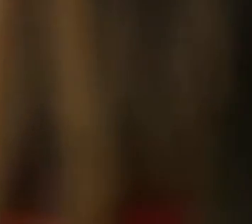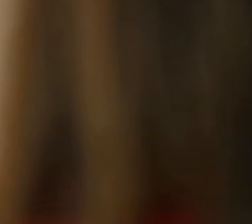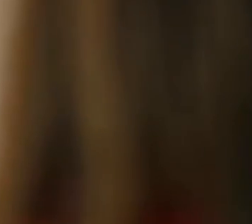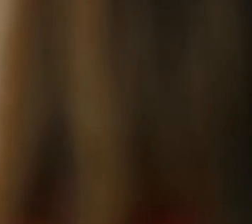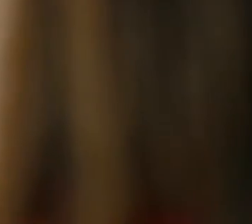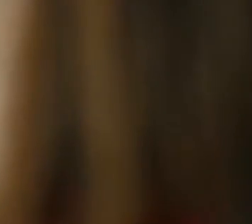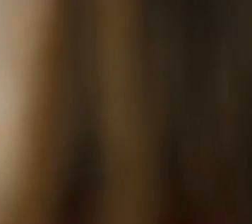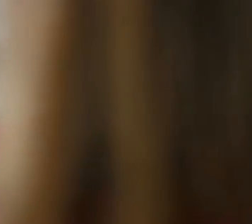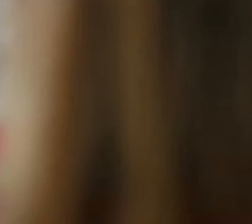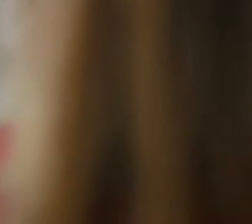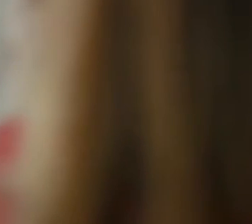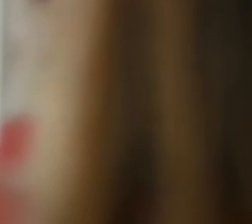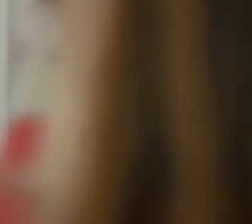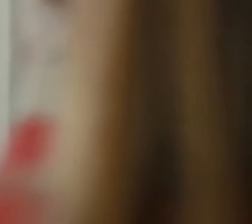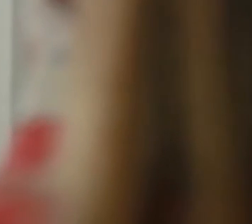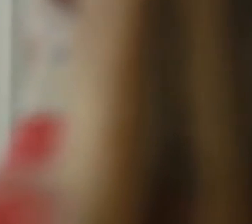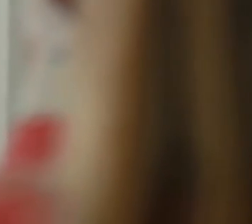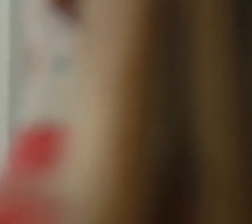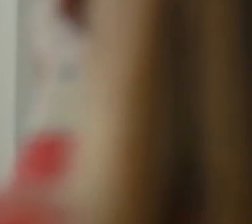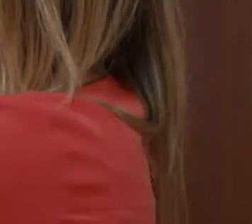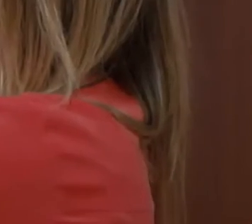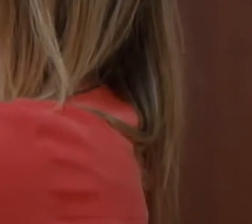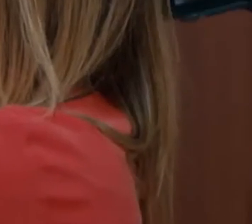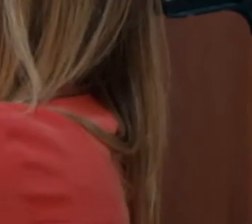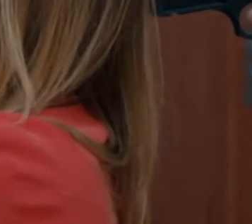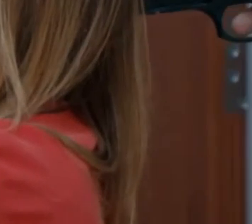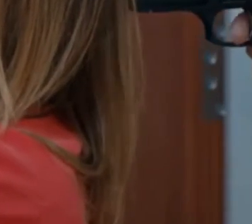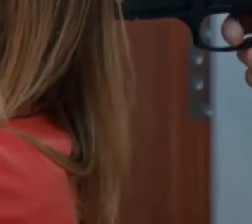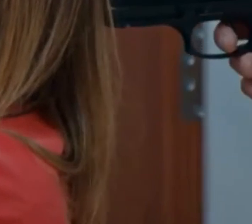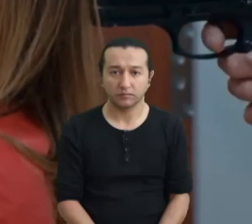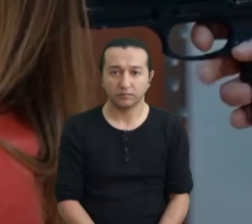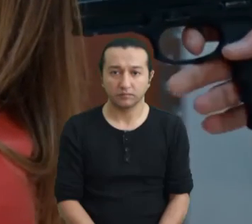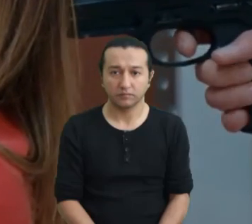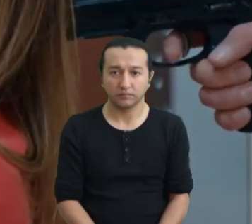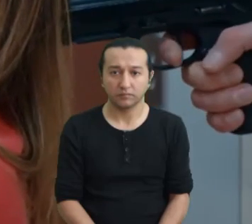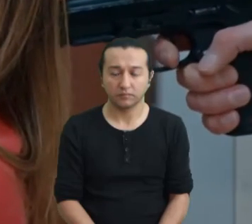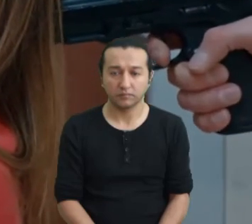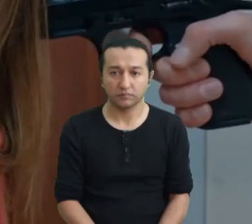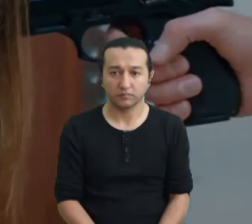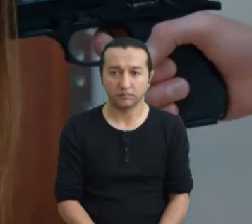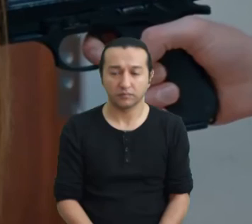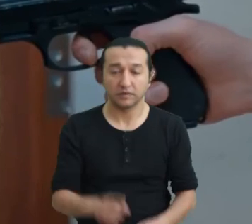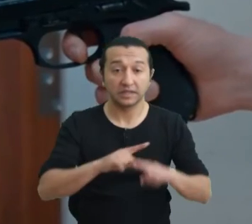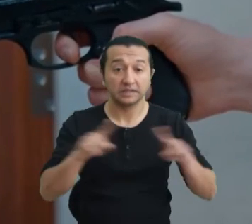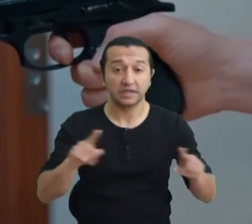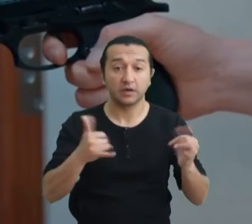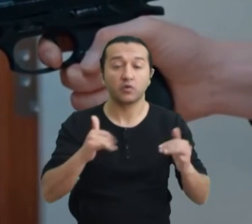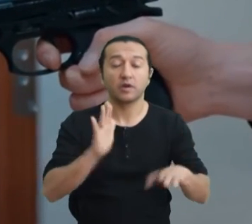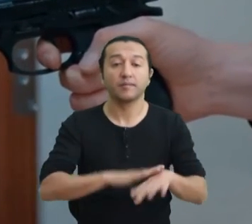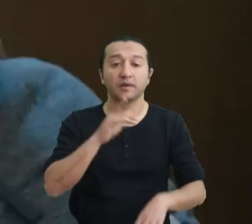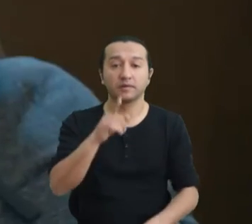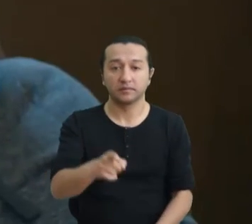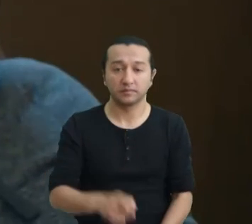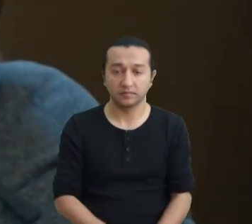biraz hızlı teslim oldular. Sanki Leyla'yı bekler gibiler ama bir anda Leyla'nın ensesine bir tabancanın namlusu dayandı. Sakın hareket etme.